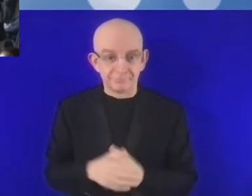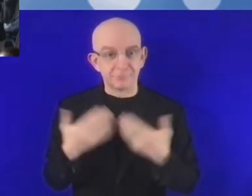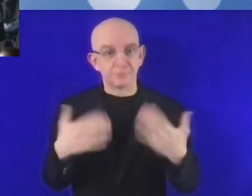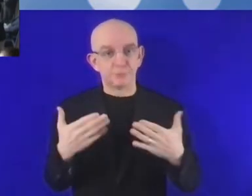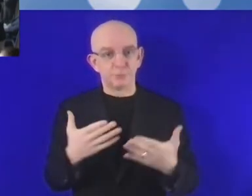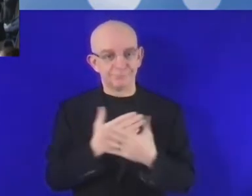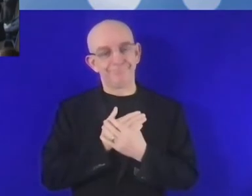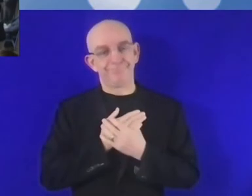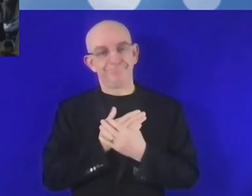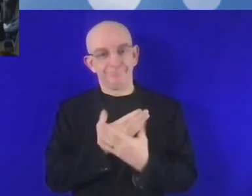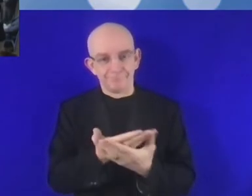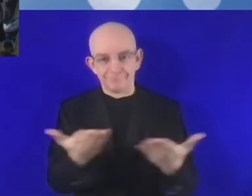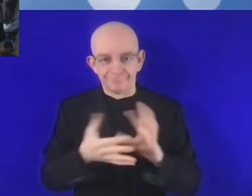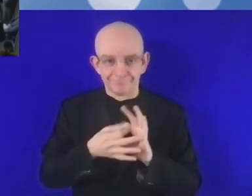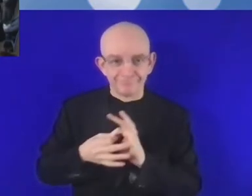والآن